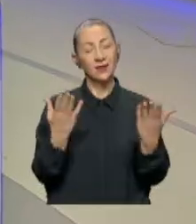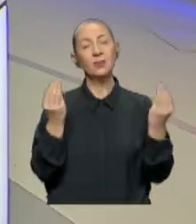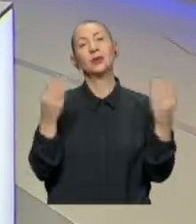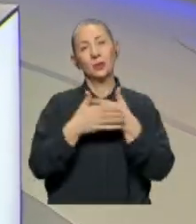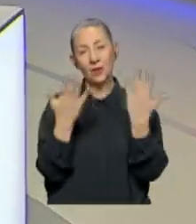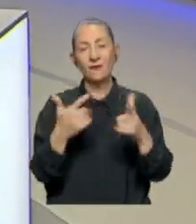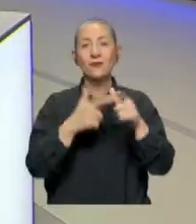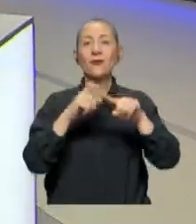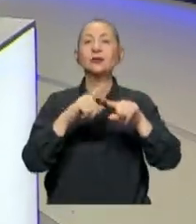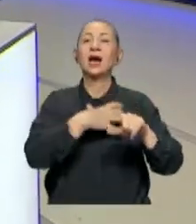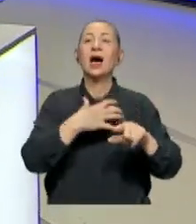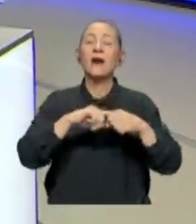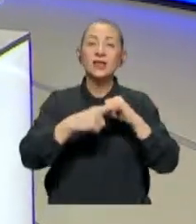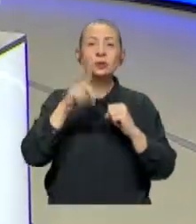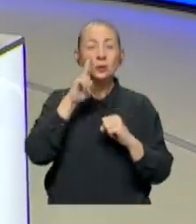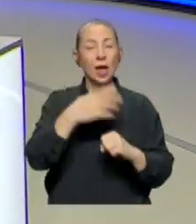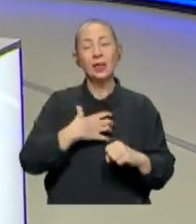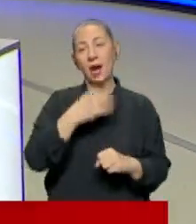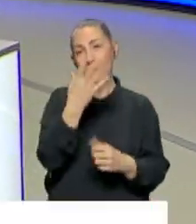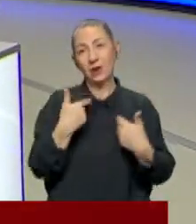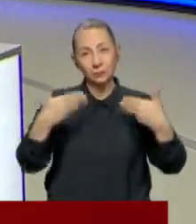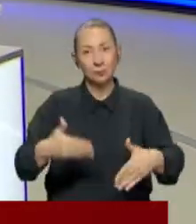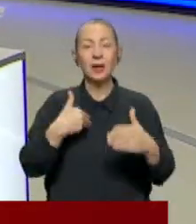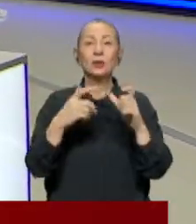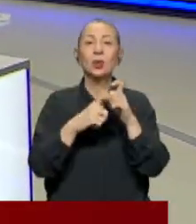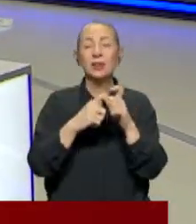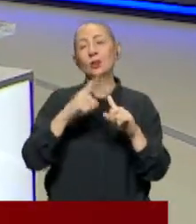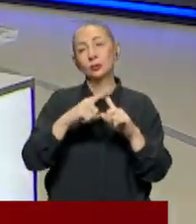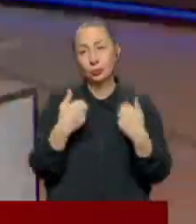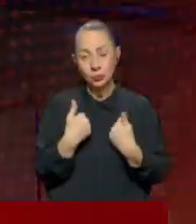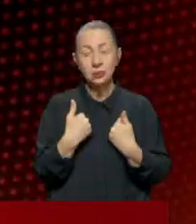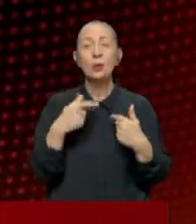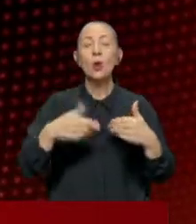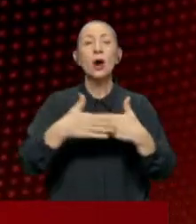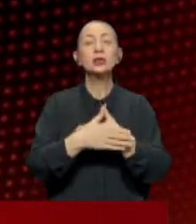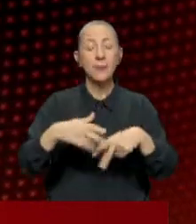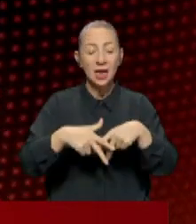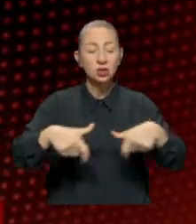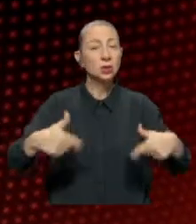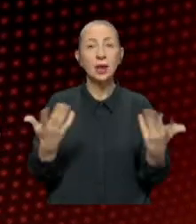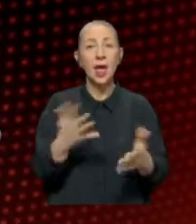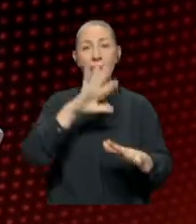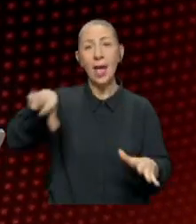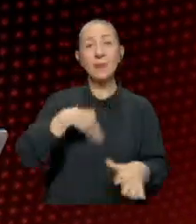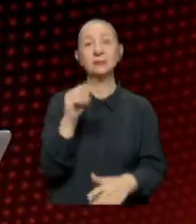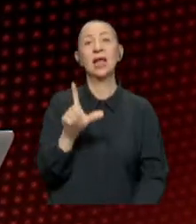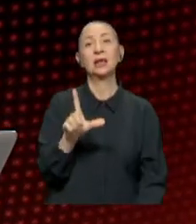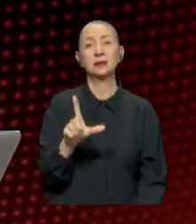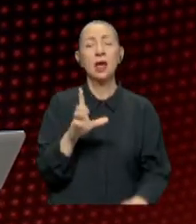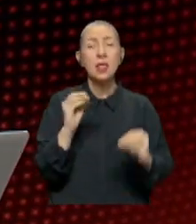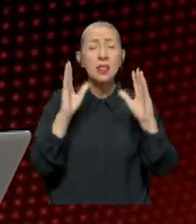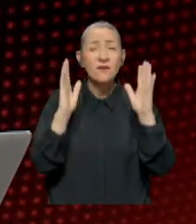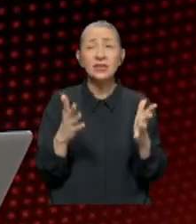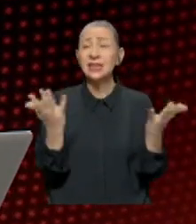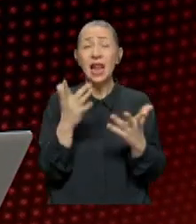efendim, iyi akşamlar. Fox hafta sonu ana haber bülteniyle karşınızdayız. Ben Gülbin Tosun. Bu akşam başlığımız hepimize lazım. En